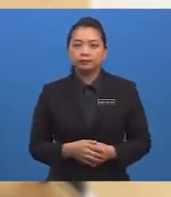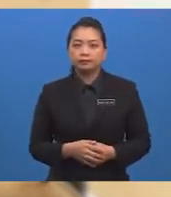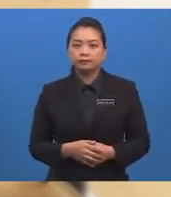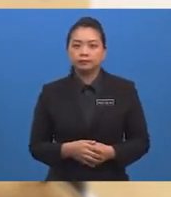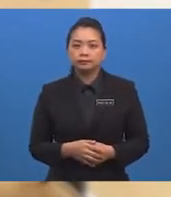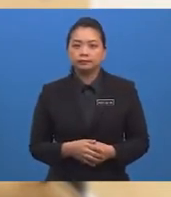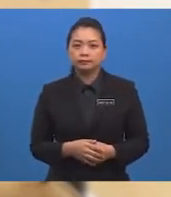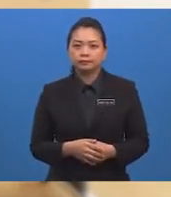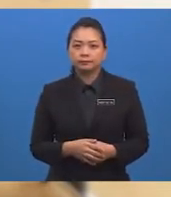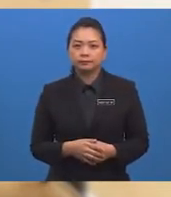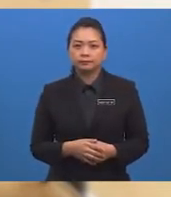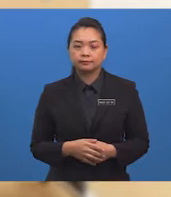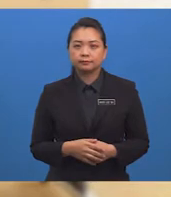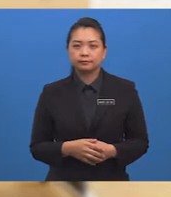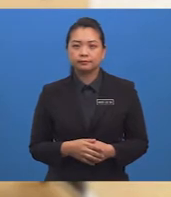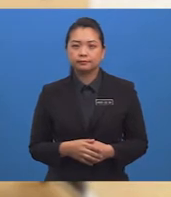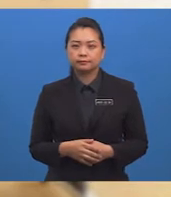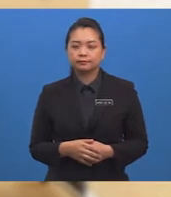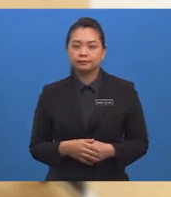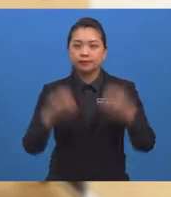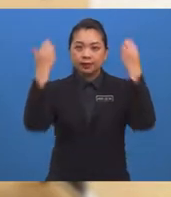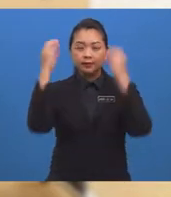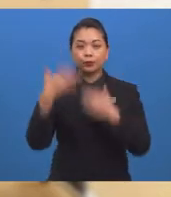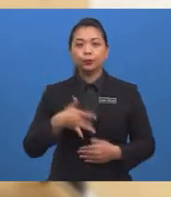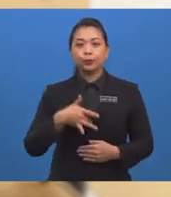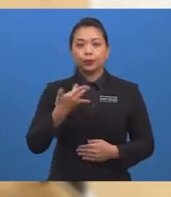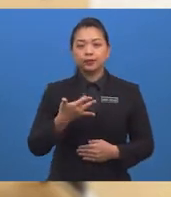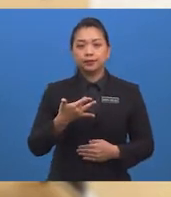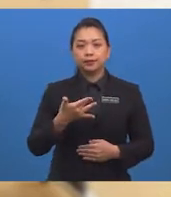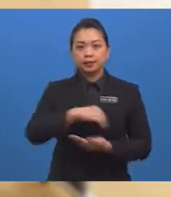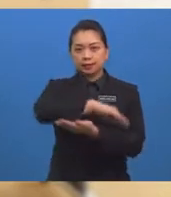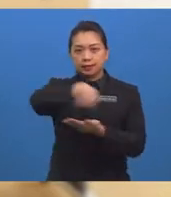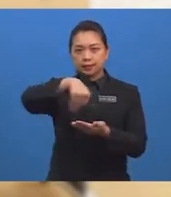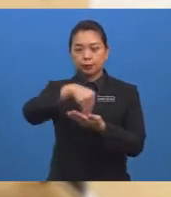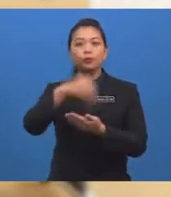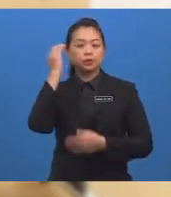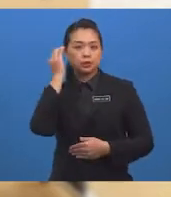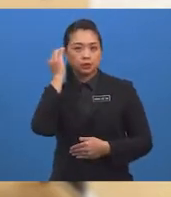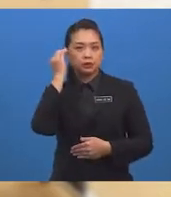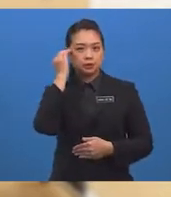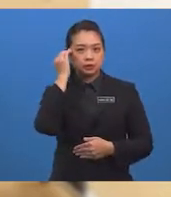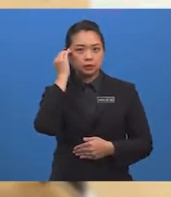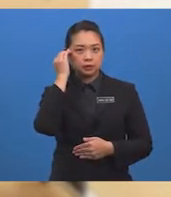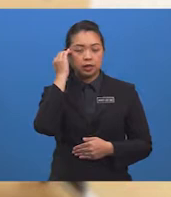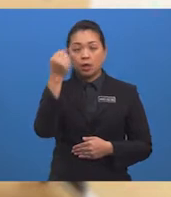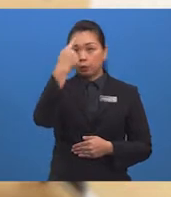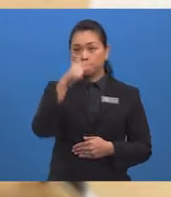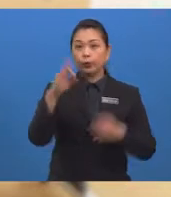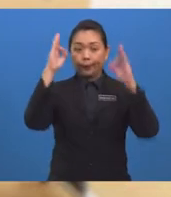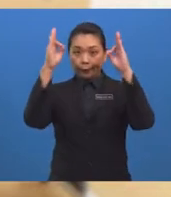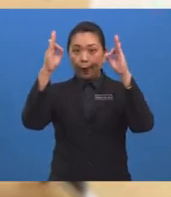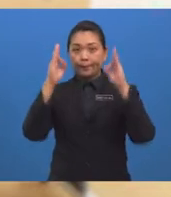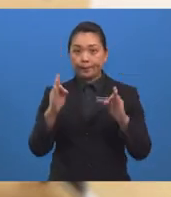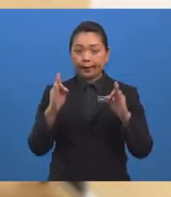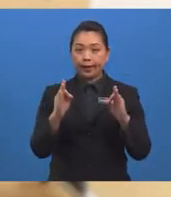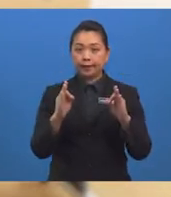Para pelajar yang dikasihi, cikgu rasa semua maklum untuk format kertas